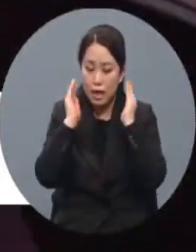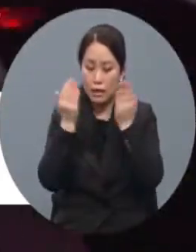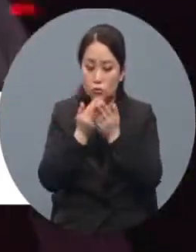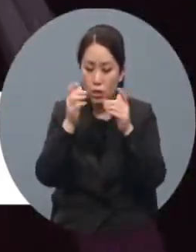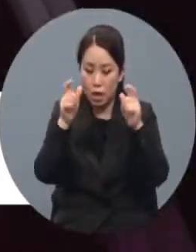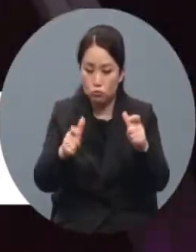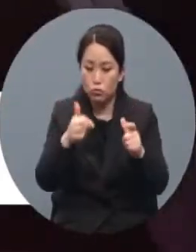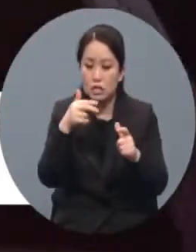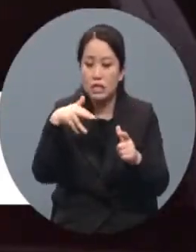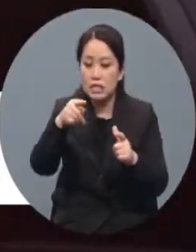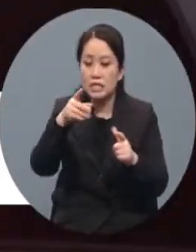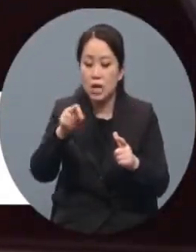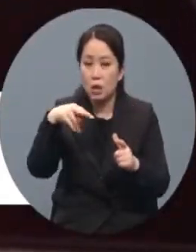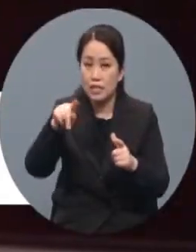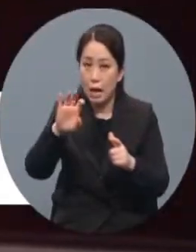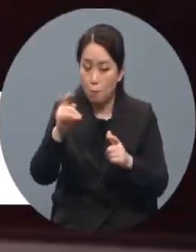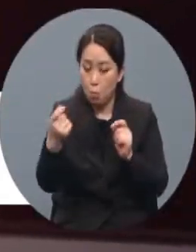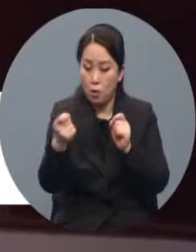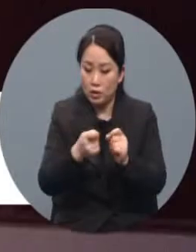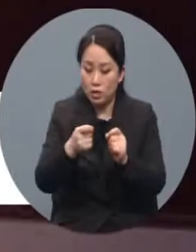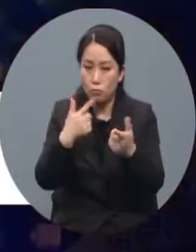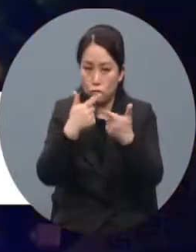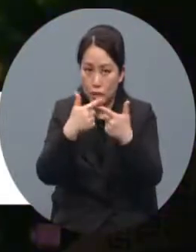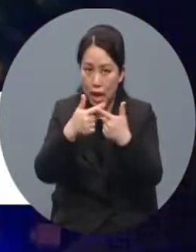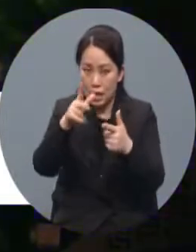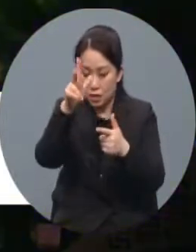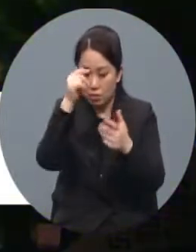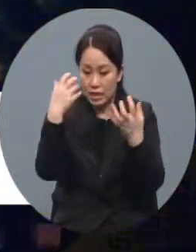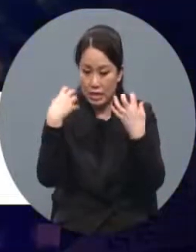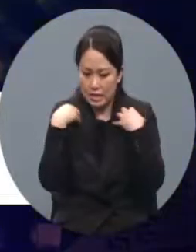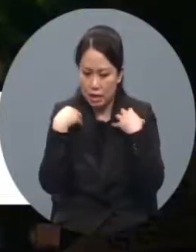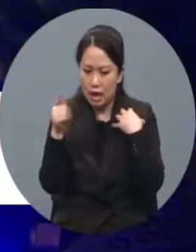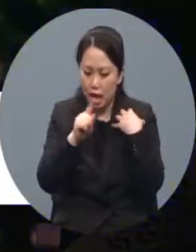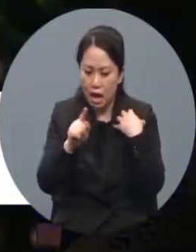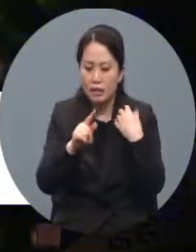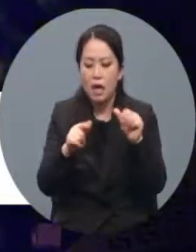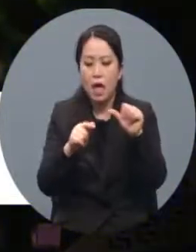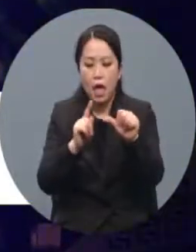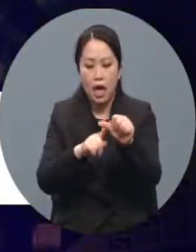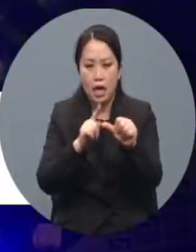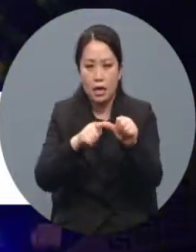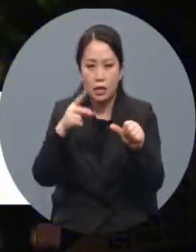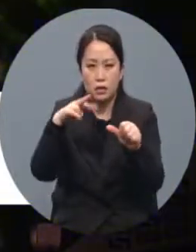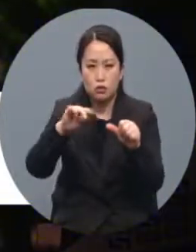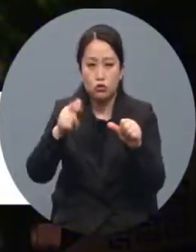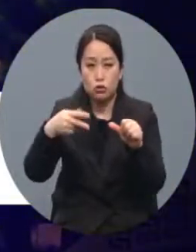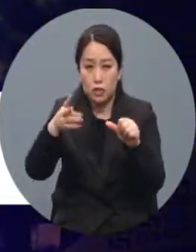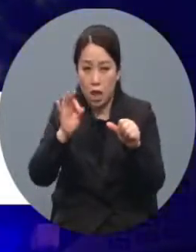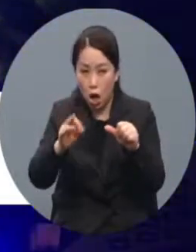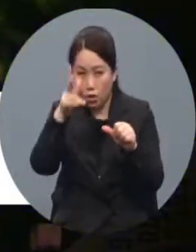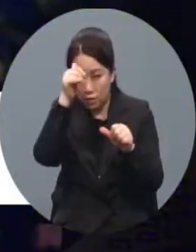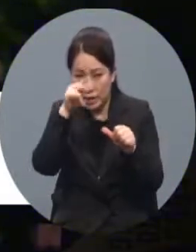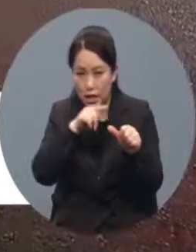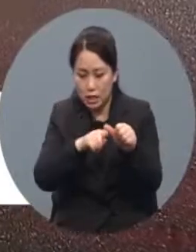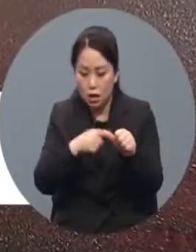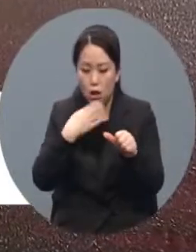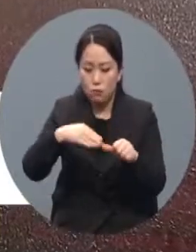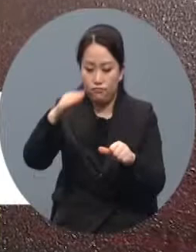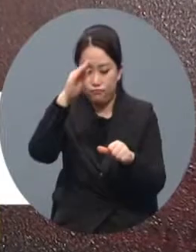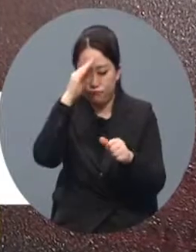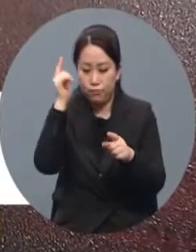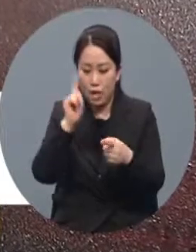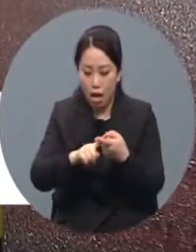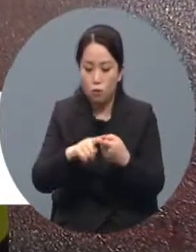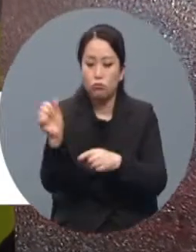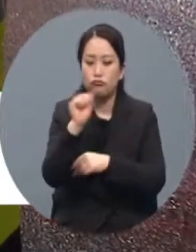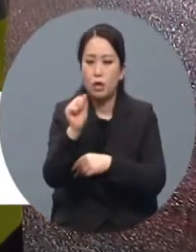청사포 인근에서 부산 경찰청 애한 기동대 소속 a 순경이 술을 마시고 차량을 몰다가 면허취소 수준의